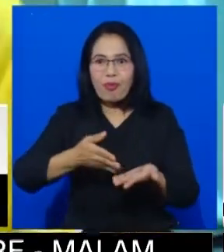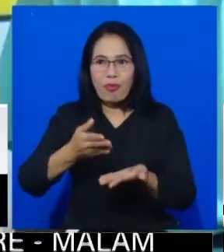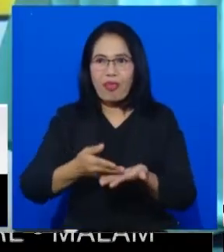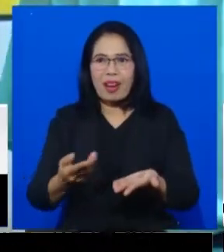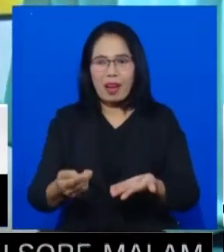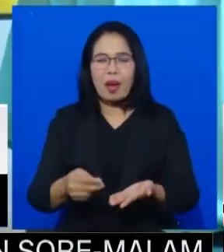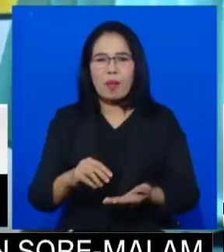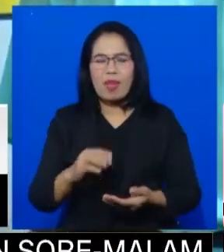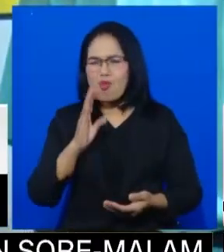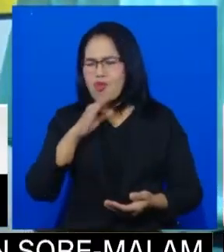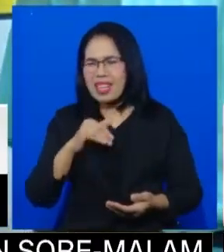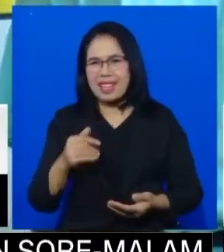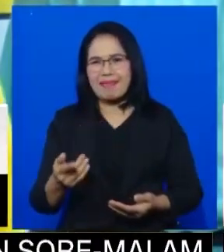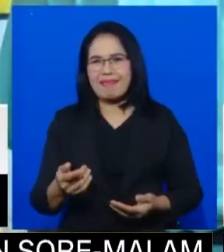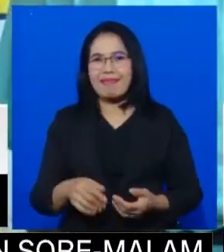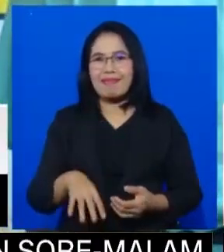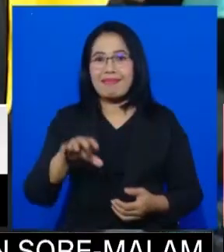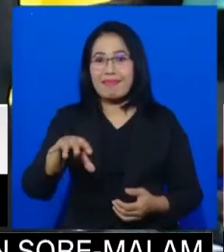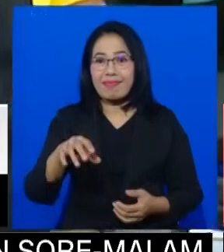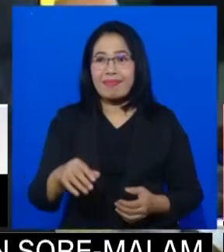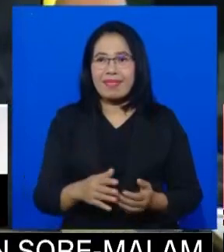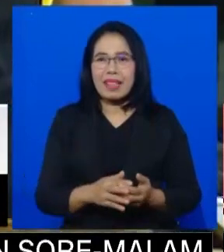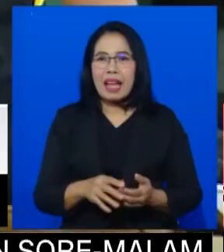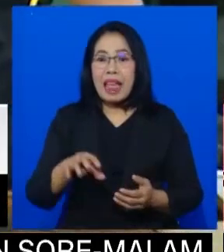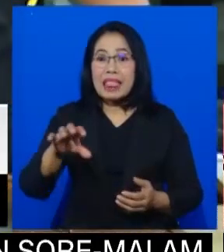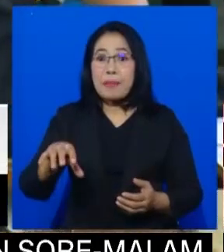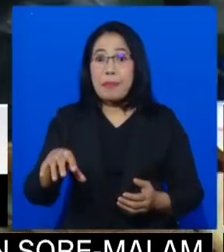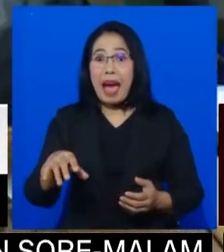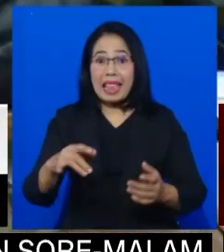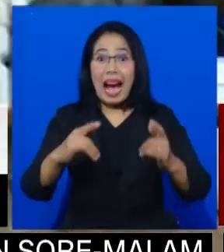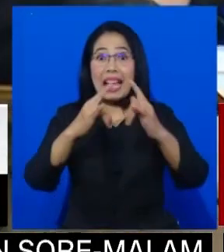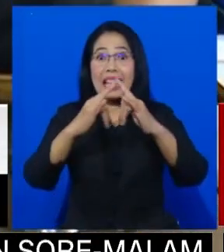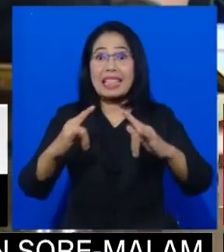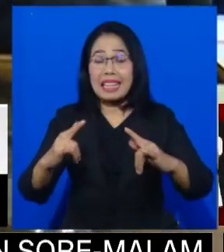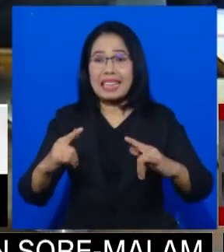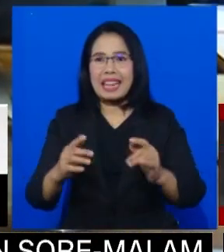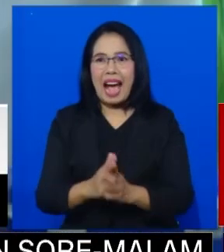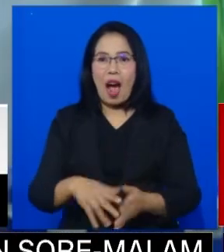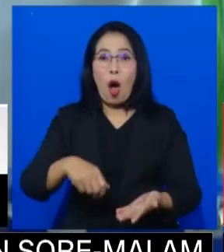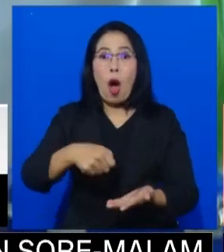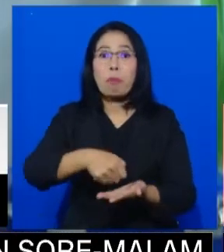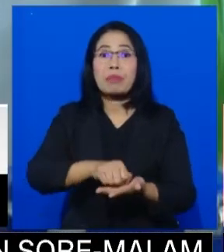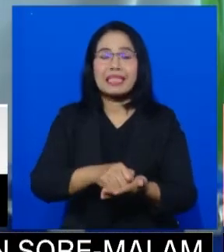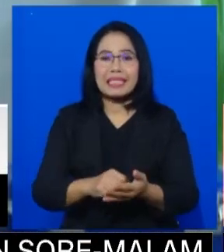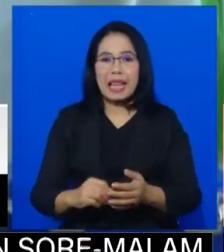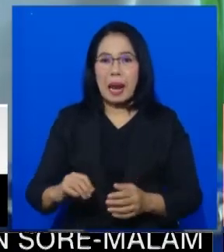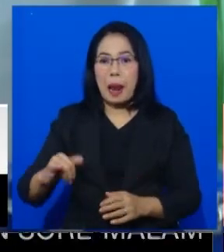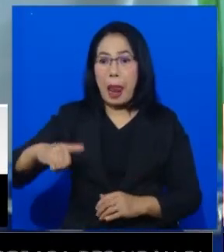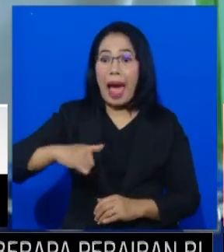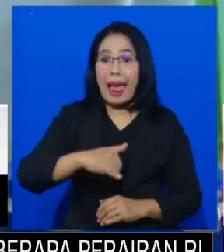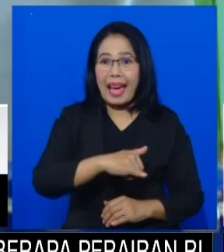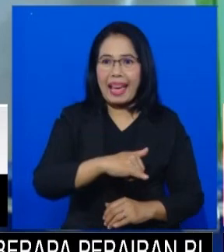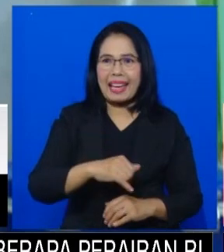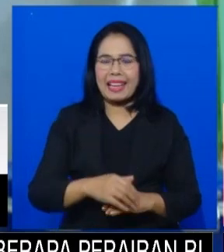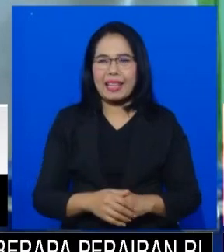sangat unik. Karena desain tempatnya dibuat mirip ala tenda pecel lele sesuai dengan jargonnya, yakni rasa